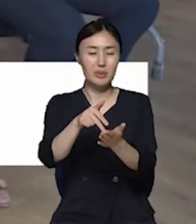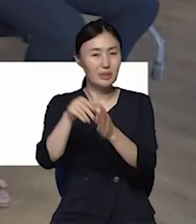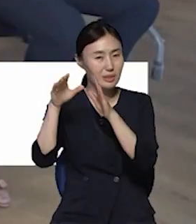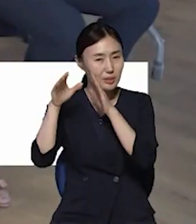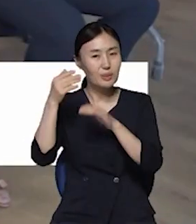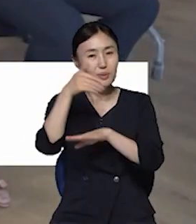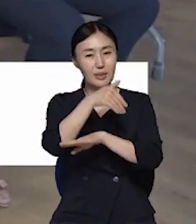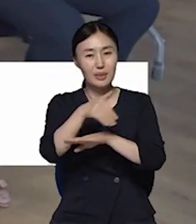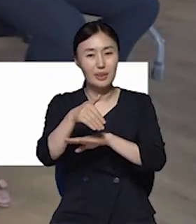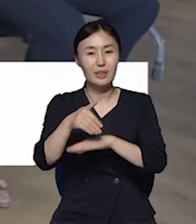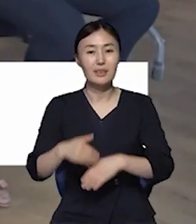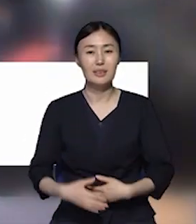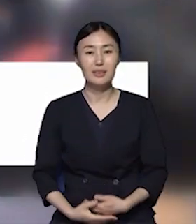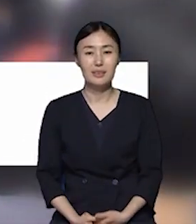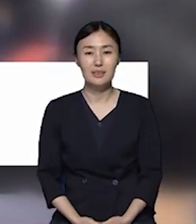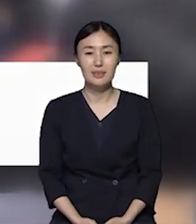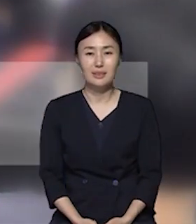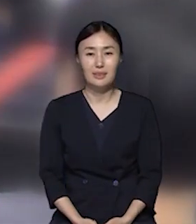예정입니다.